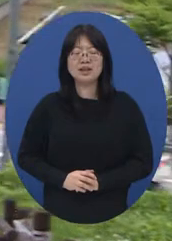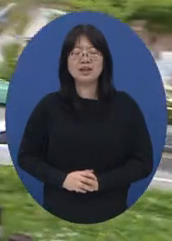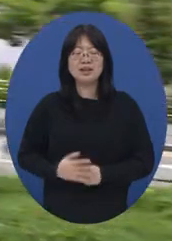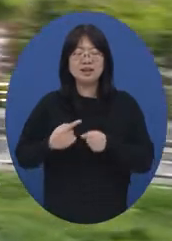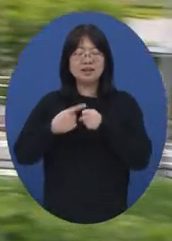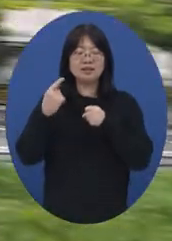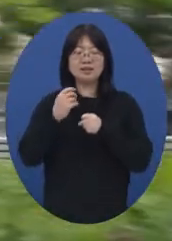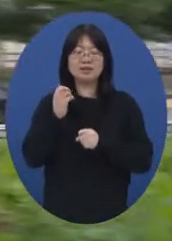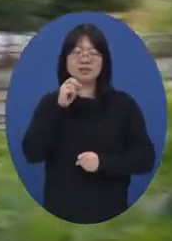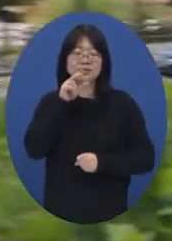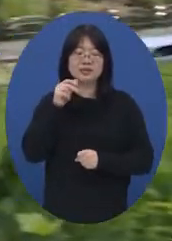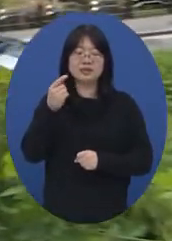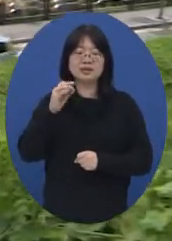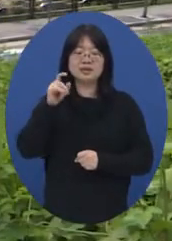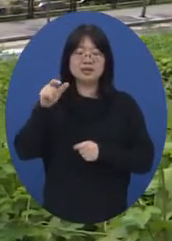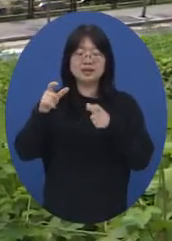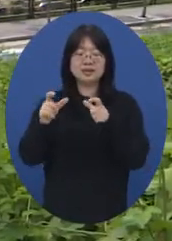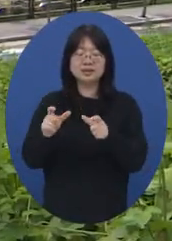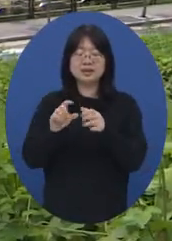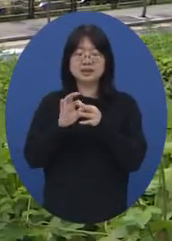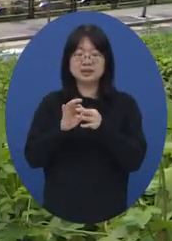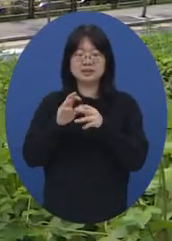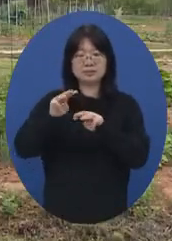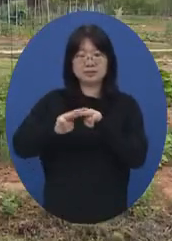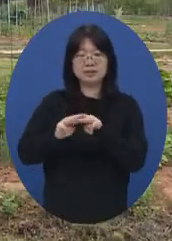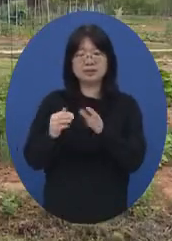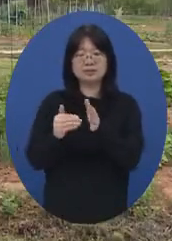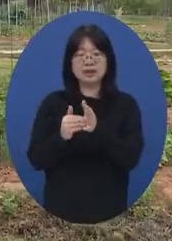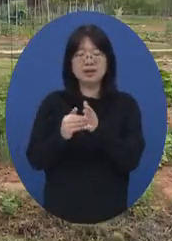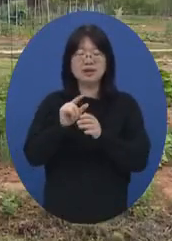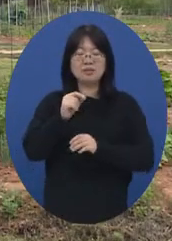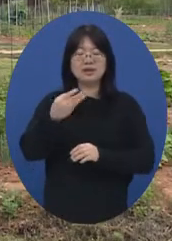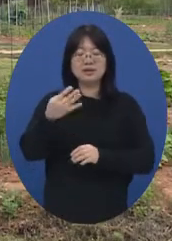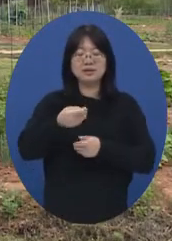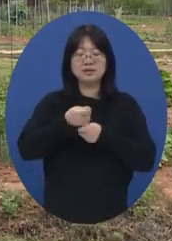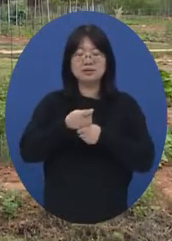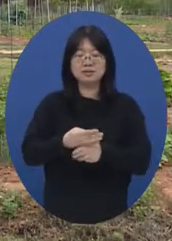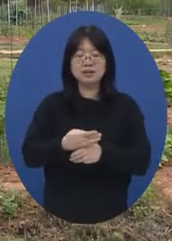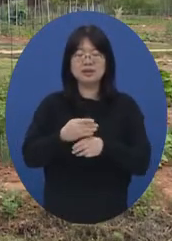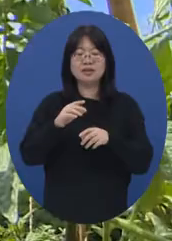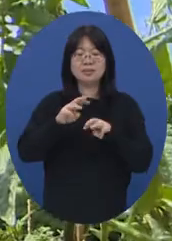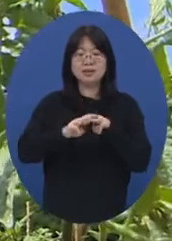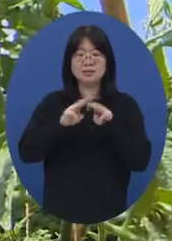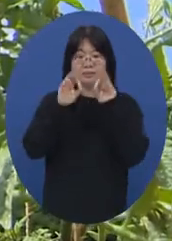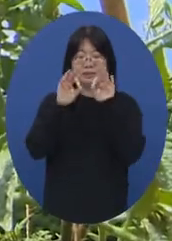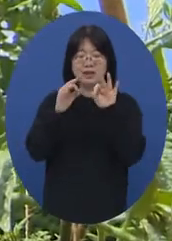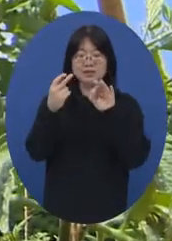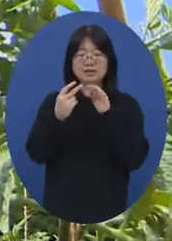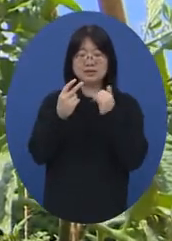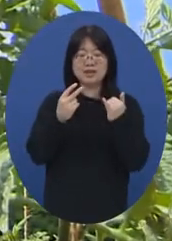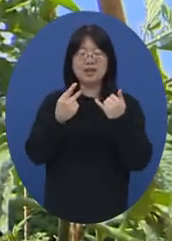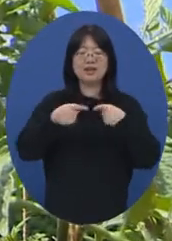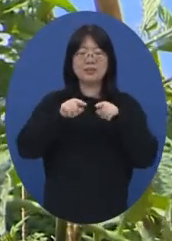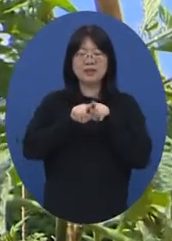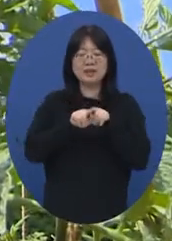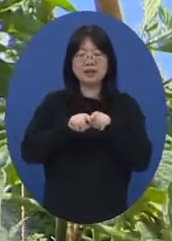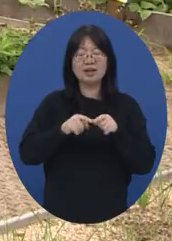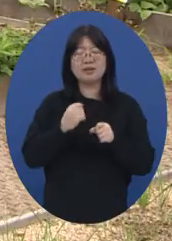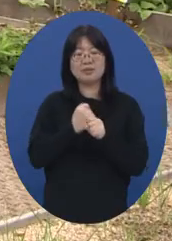지난해 용인흥덕 축에 조성된 도민 텃밭이 입니다 만 4천여 제곱미터 규모의 텃밭을 2천여 명의 주민들을 가꾸고